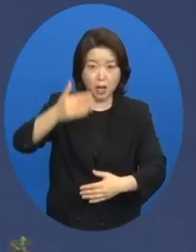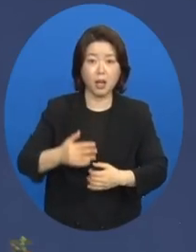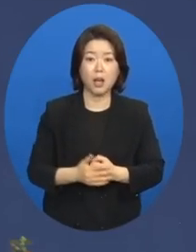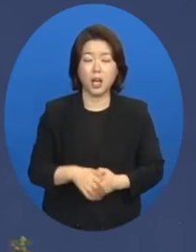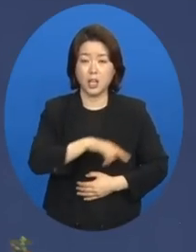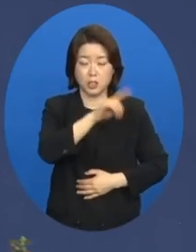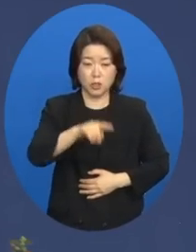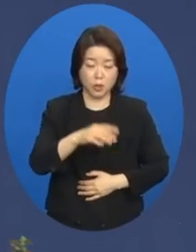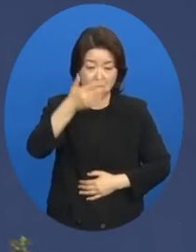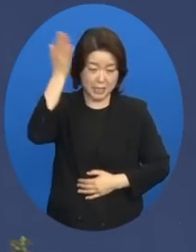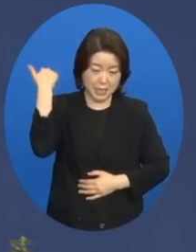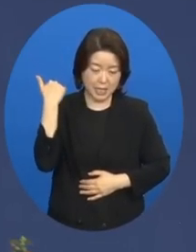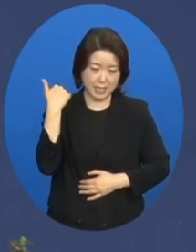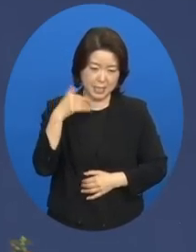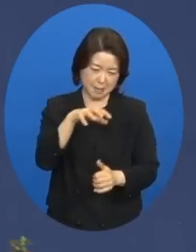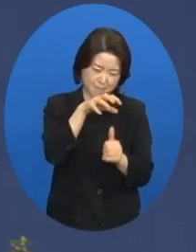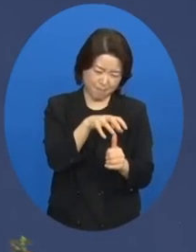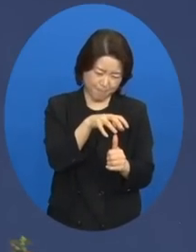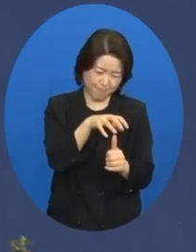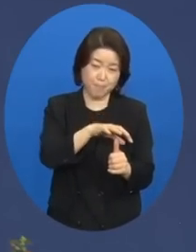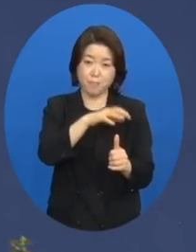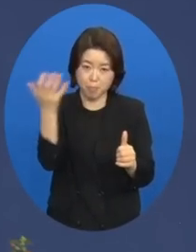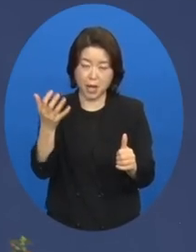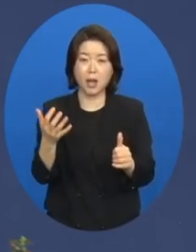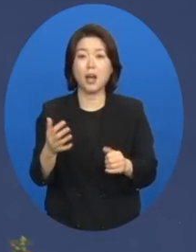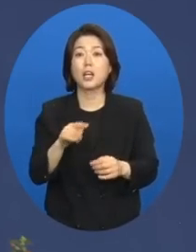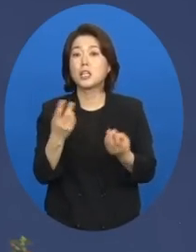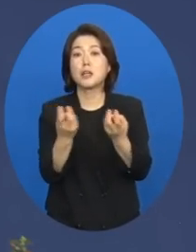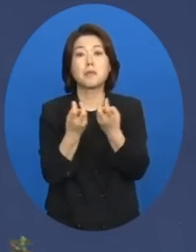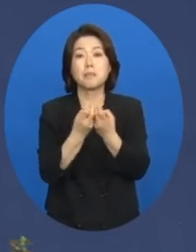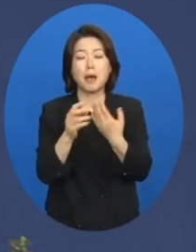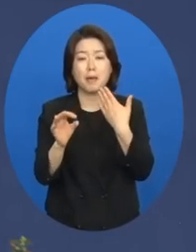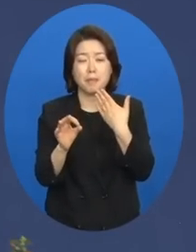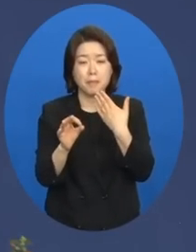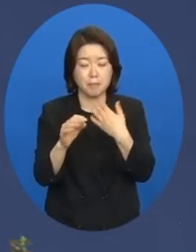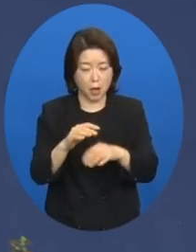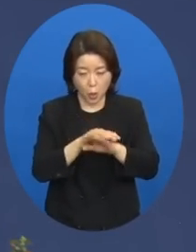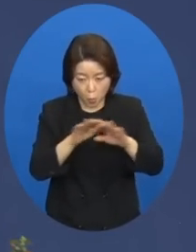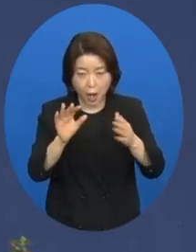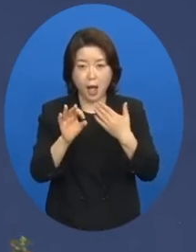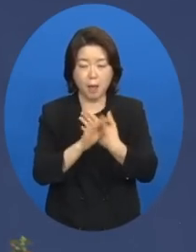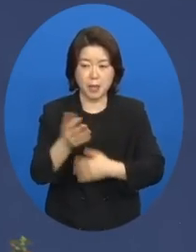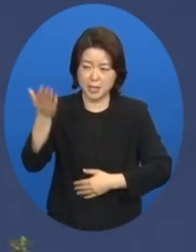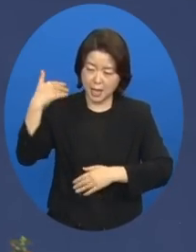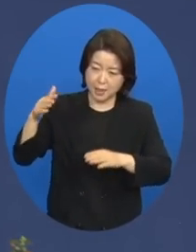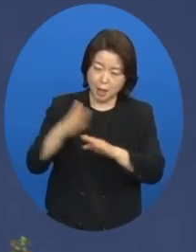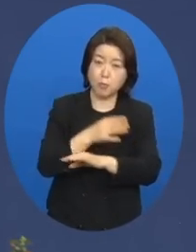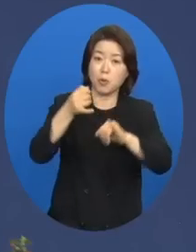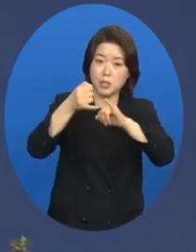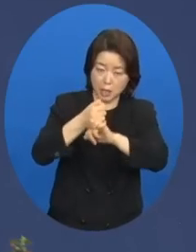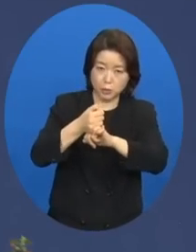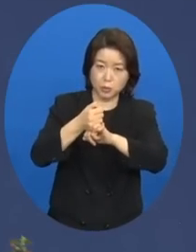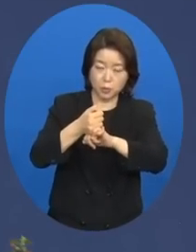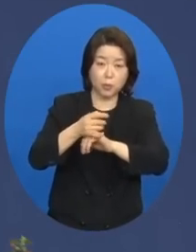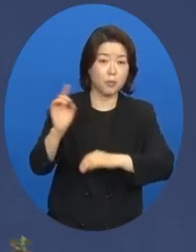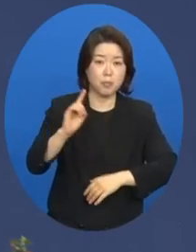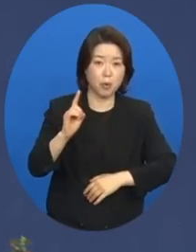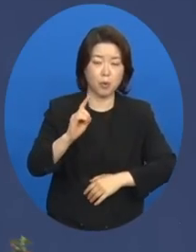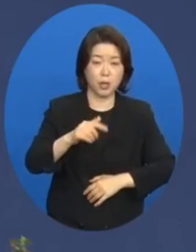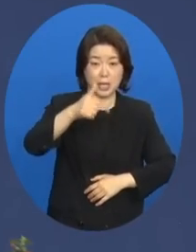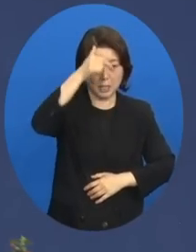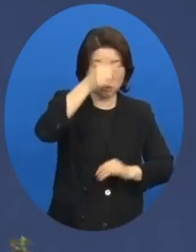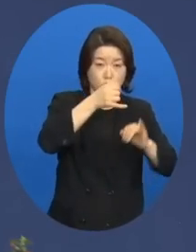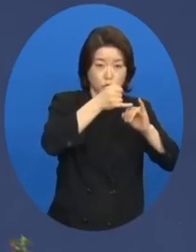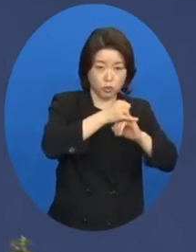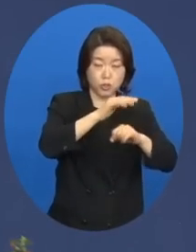올무에서 너를 해방할 길을 마련하고 나면 옛부터 약속한 대로 구약 성경의 결론이 뭐냐면요, 이